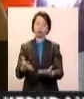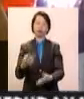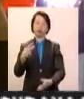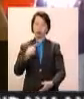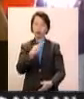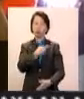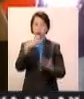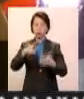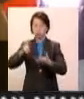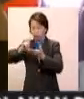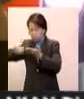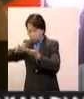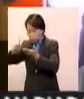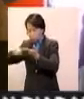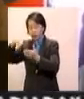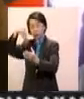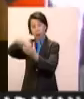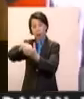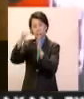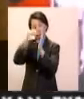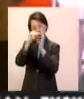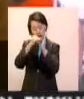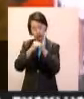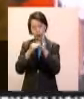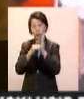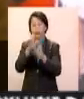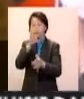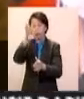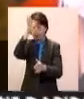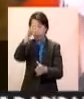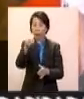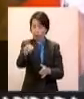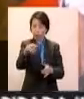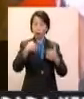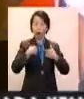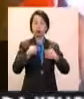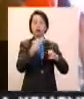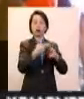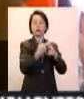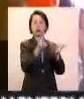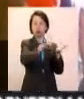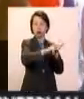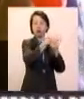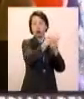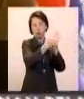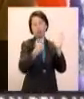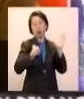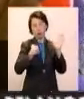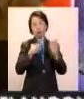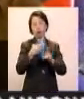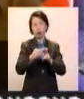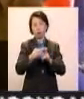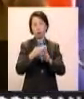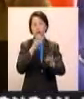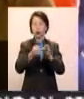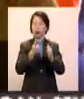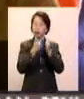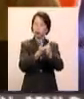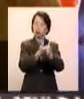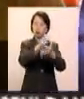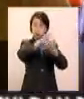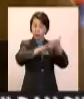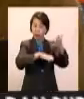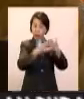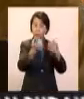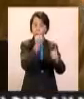Kami telah cek dalam senarai, ibu bapa Adib memang ada berdaftar dengan tabung haji. Kalau mengikut jadual asalnya,